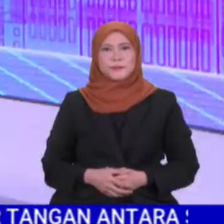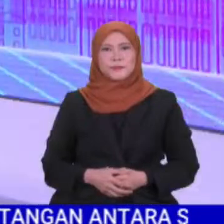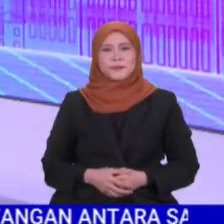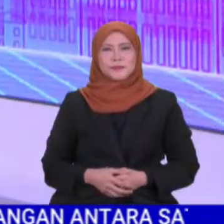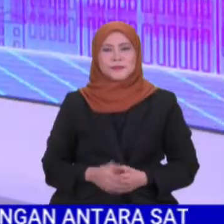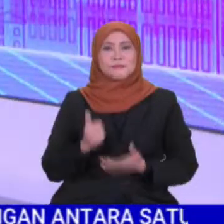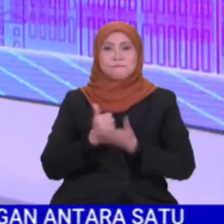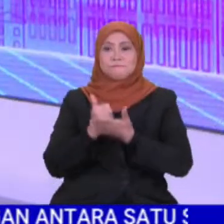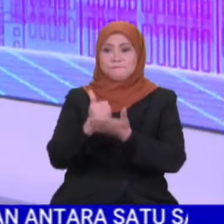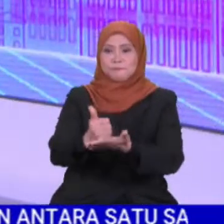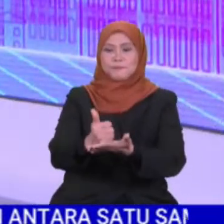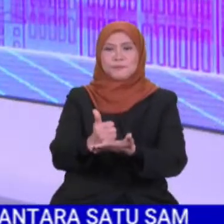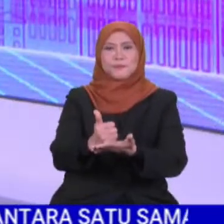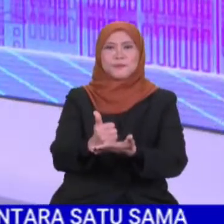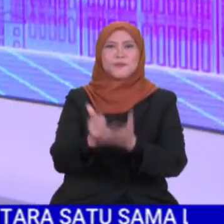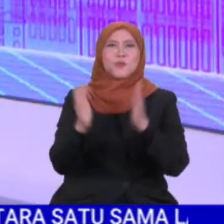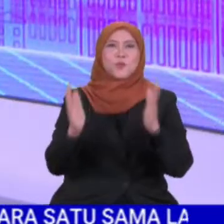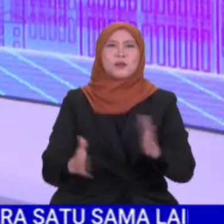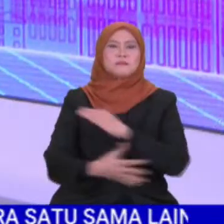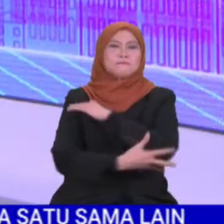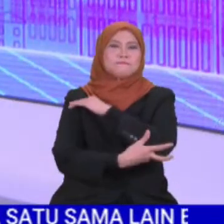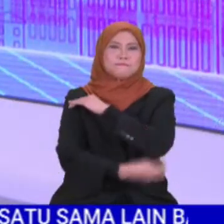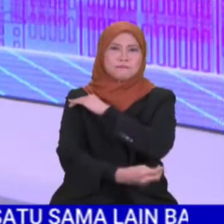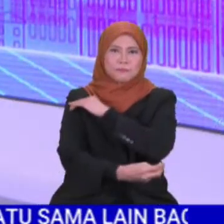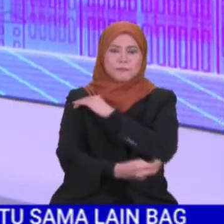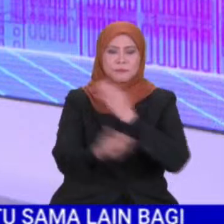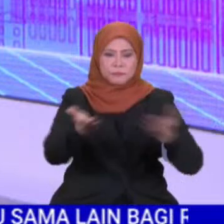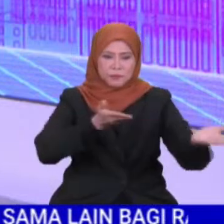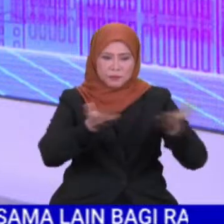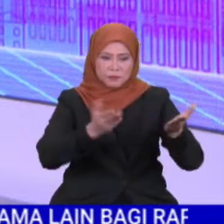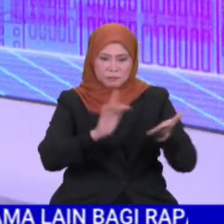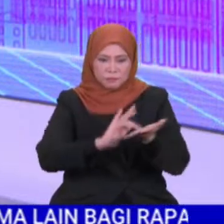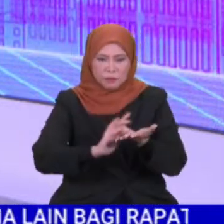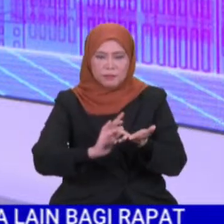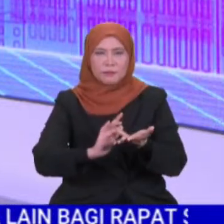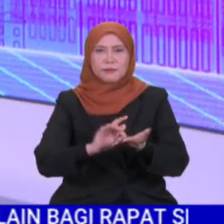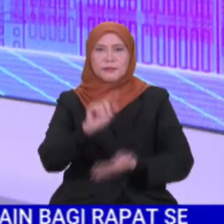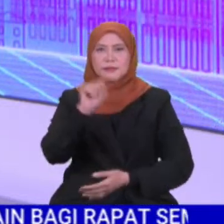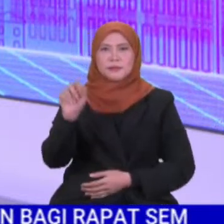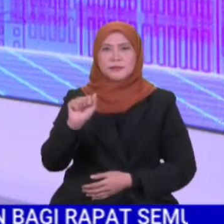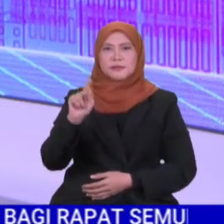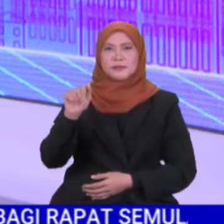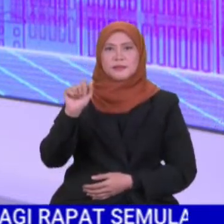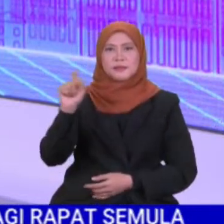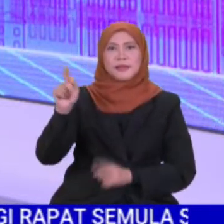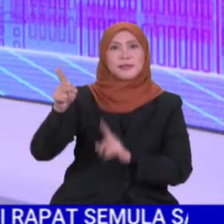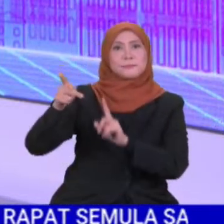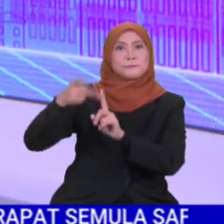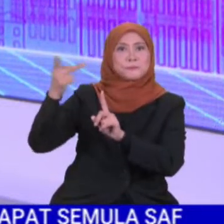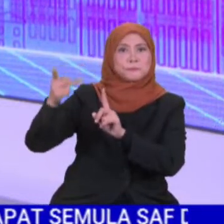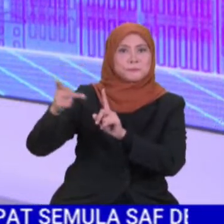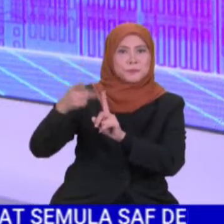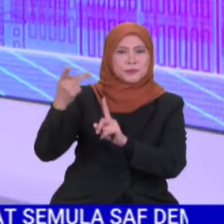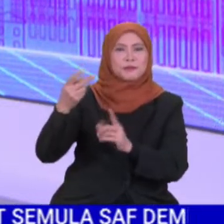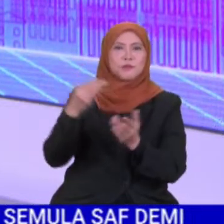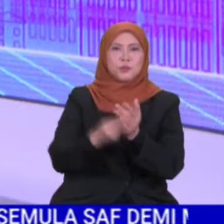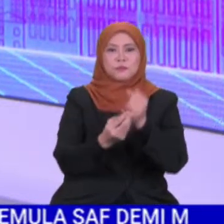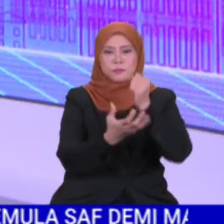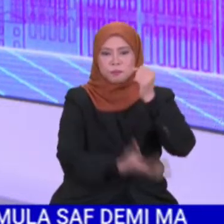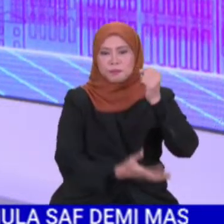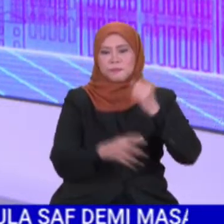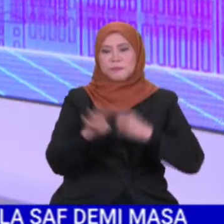Bagi membantu golongan kurang berkemampuan mendapatkan perkhidmatan perubatan, Zakat Pulau Pinang ZPP telah